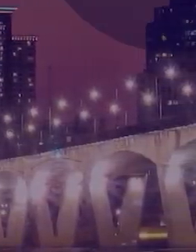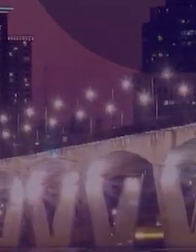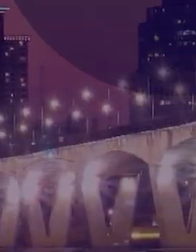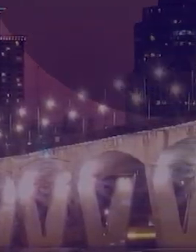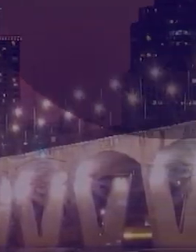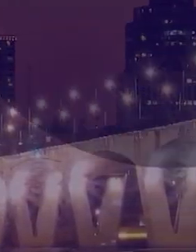설명했습니다